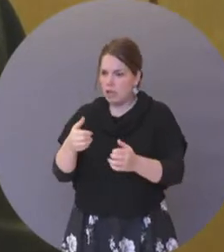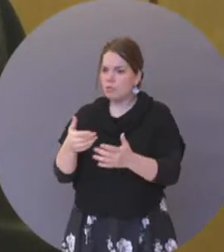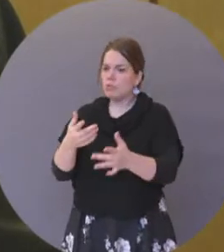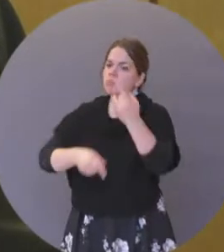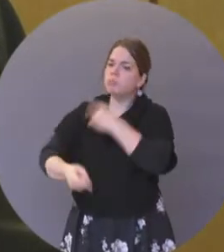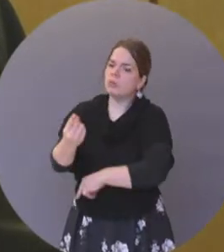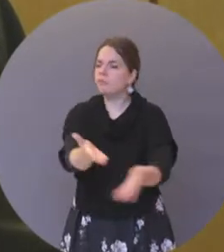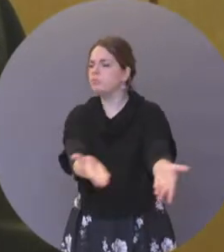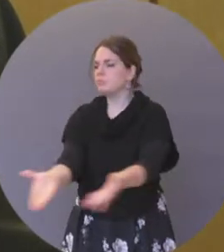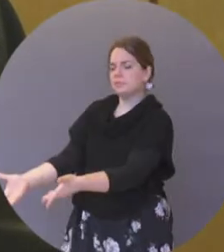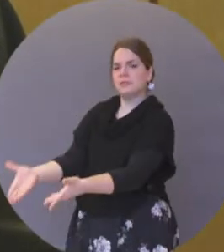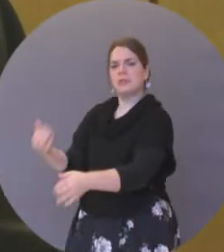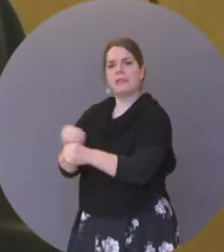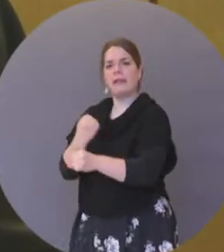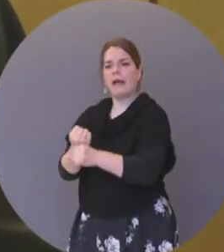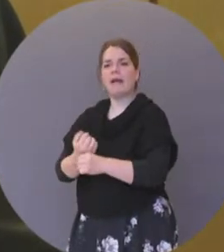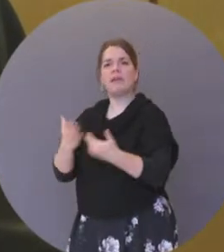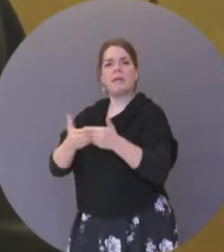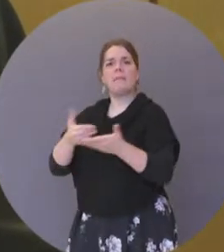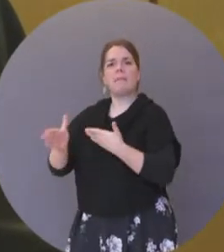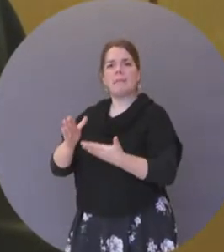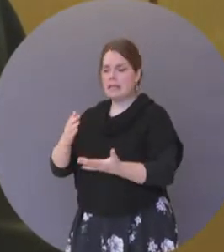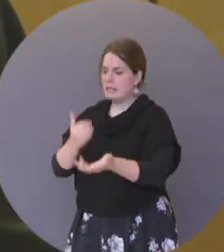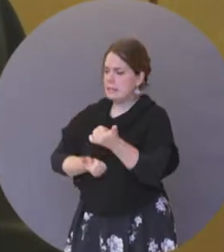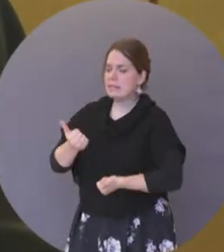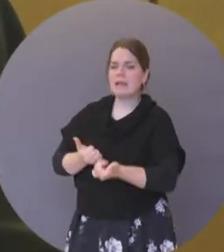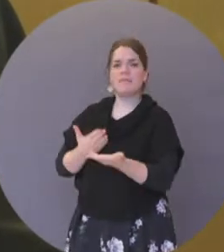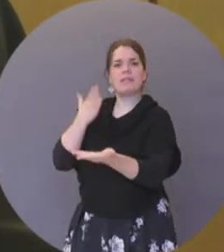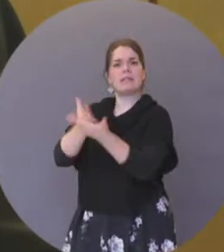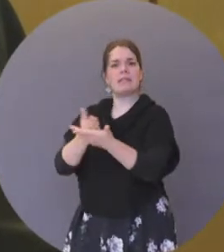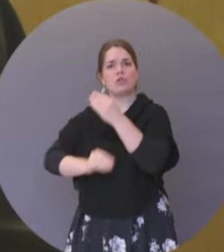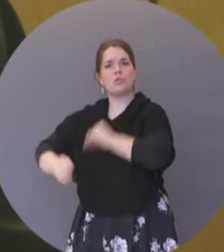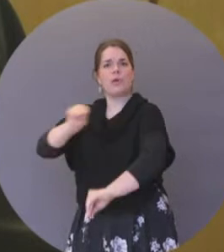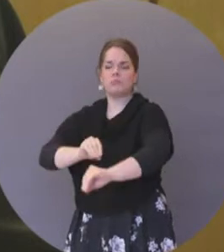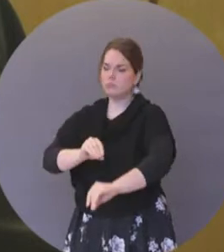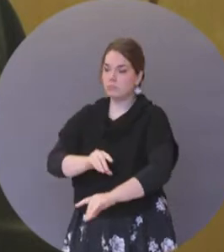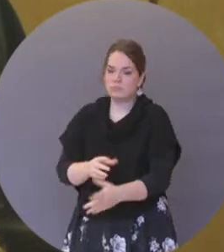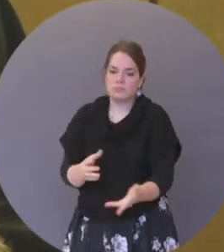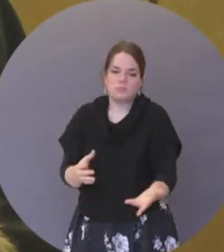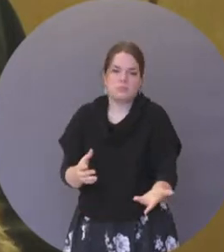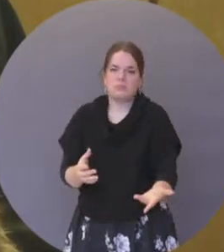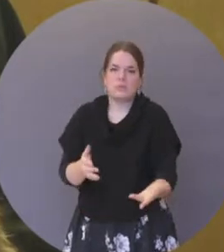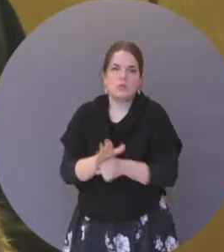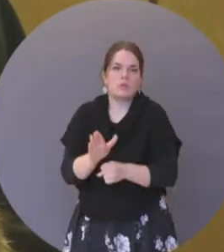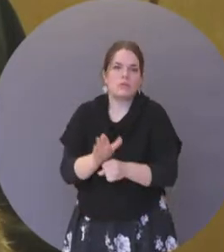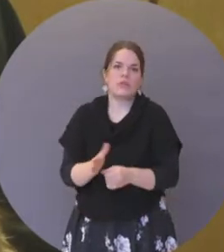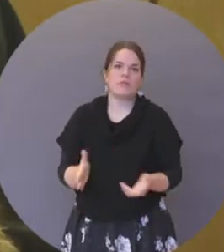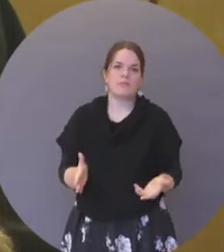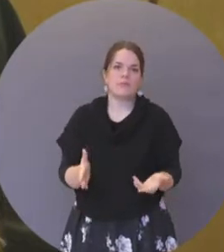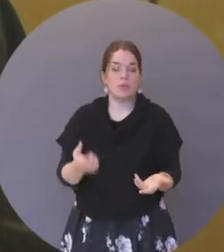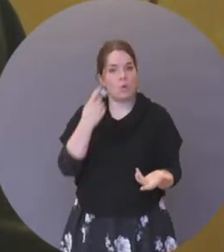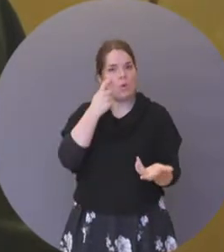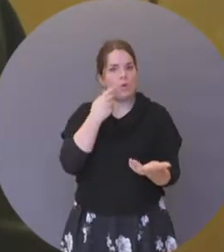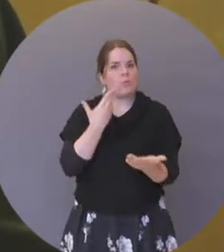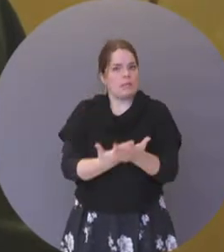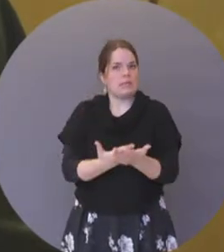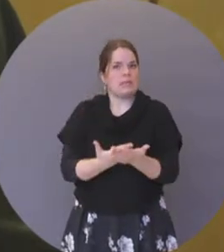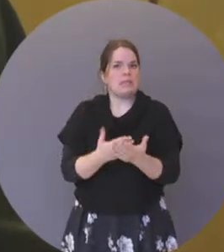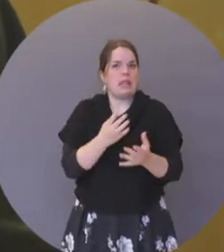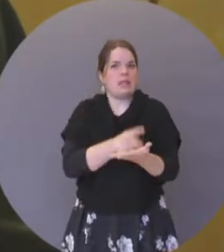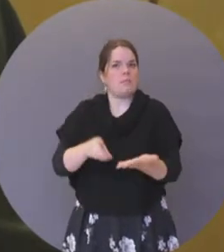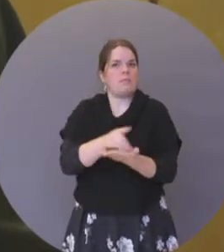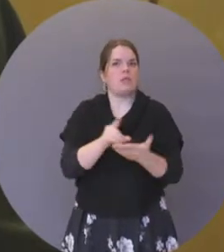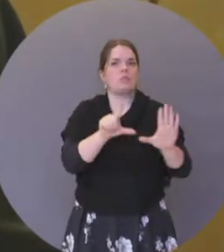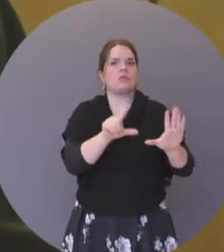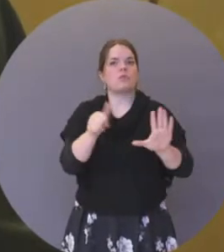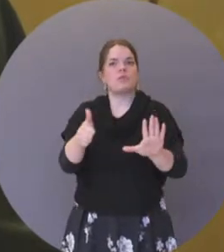pour que cela fonctionne de constatons cela enseigne maritime et afin de régler toutes